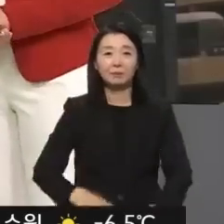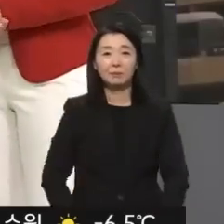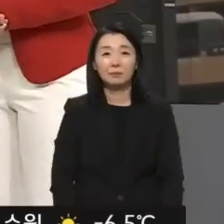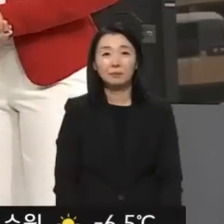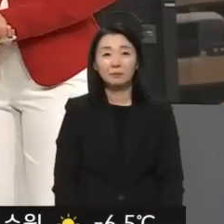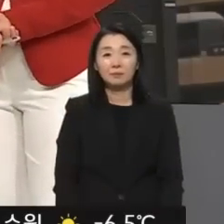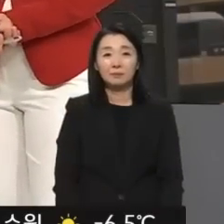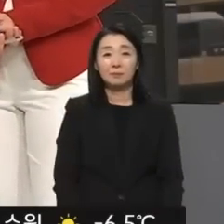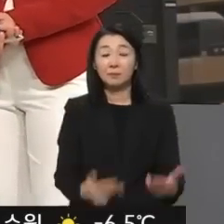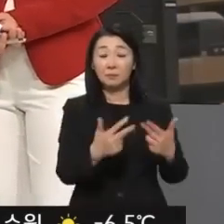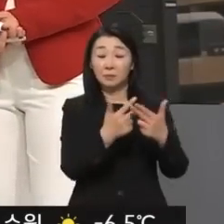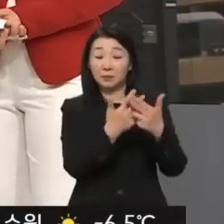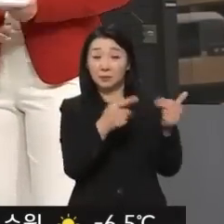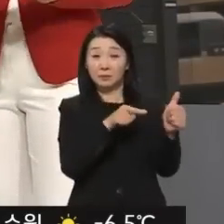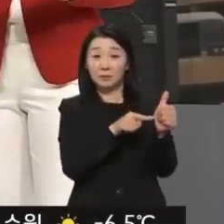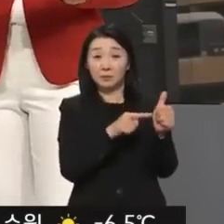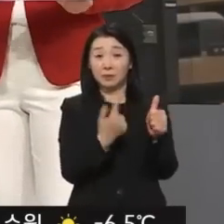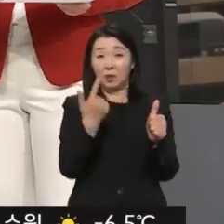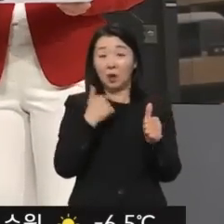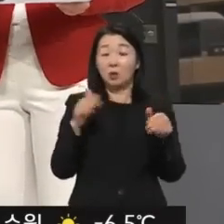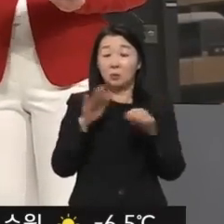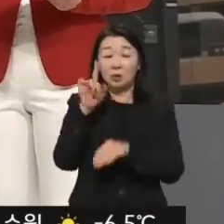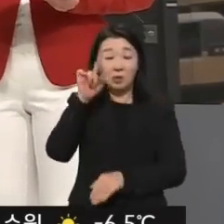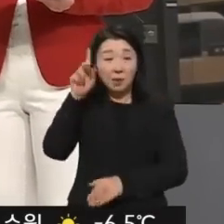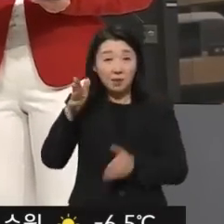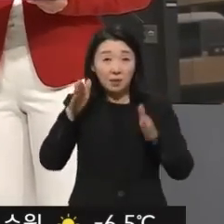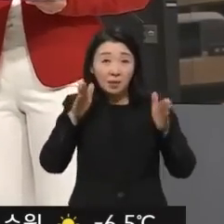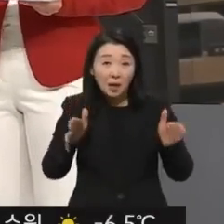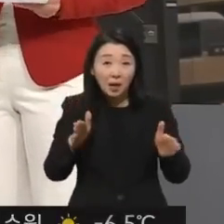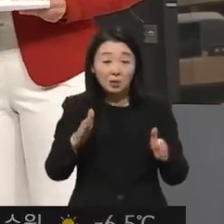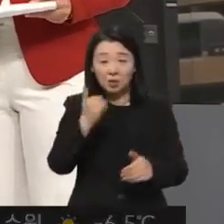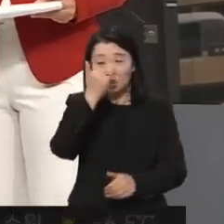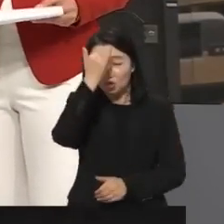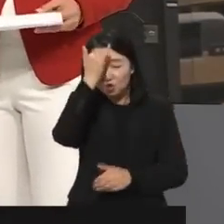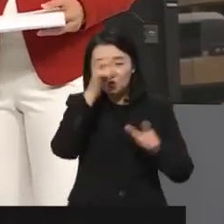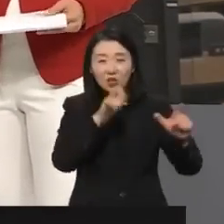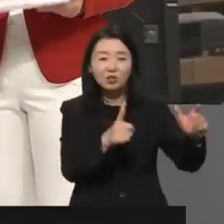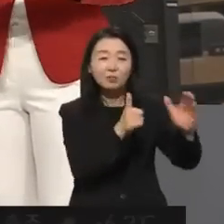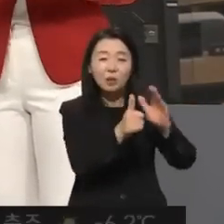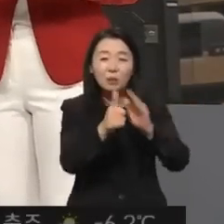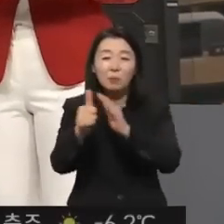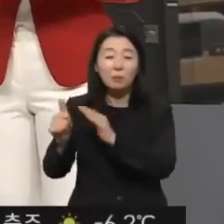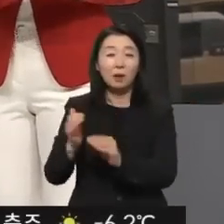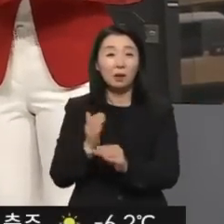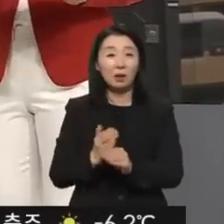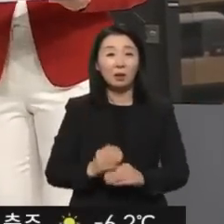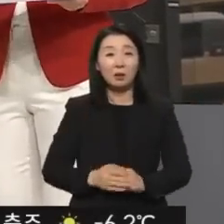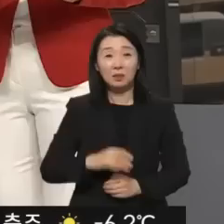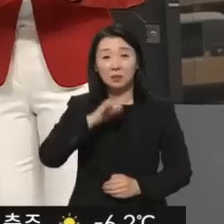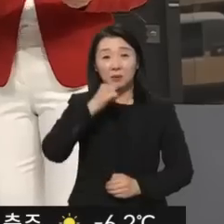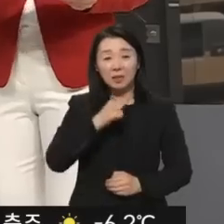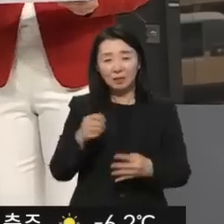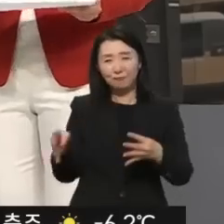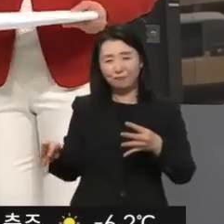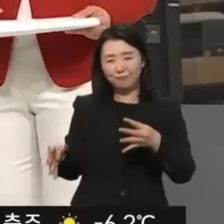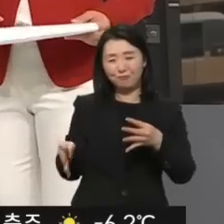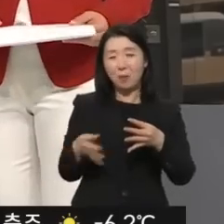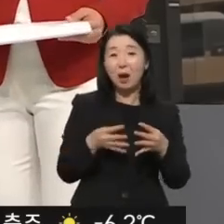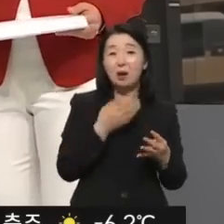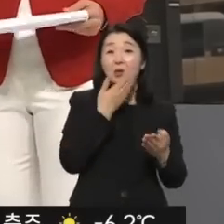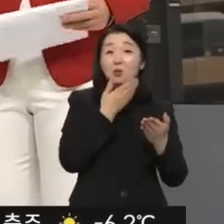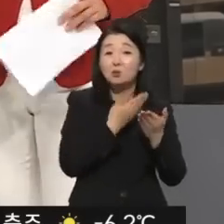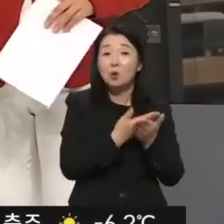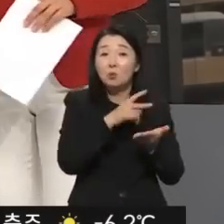네, 민주당 이재명 대표 어제부터 1박 2일 동안 충청 지역을 이렇게 방문 중입니다. 지금 예산안 협상의 최고